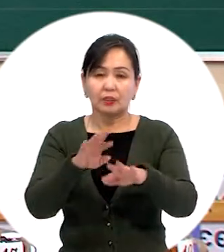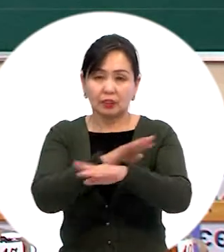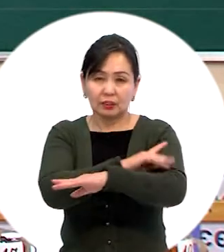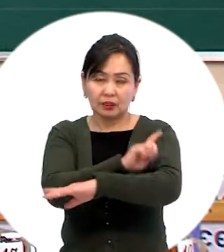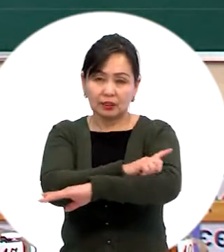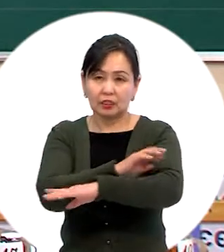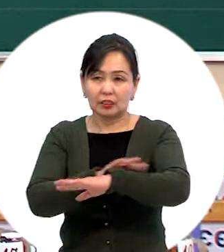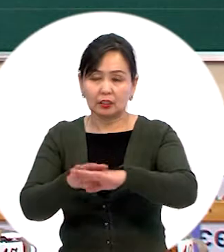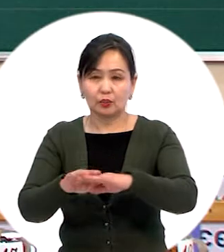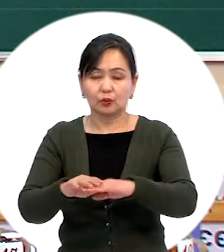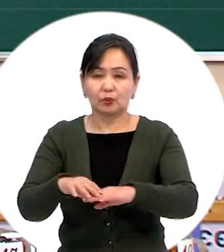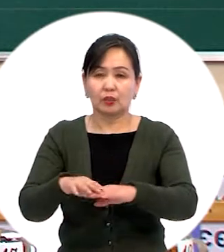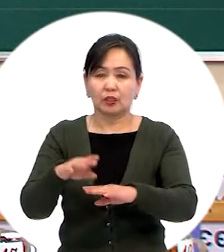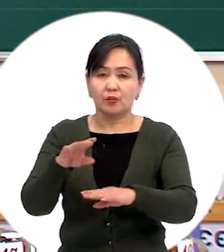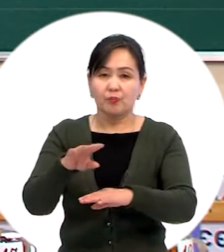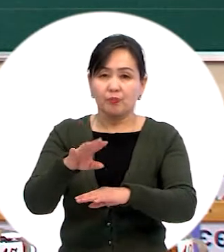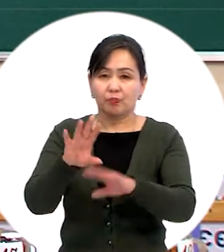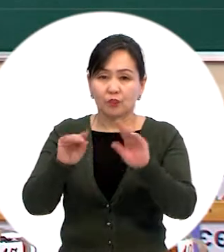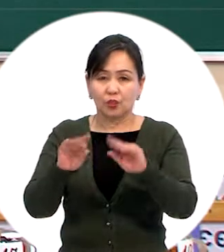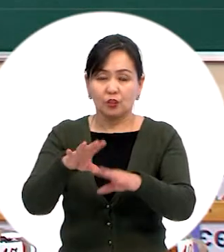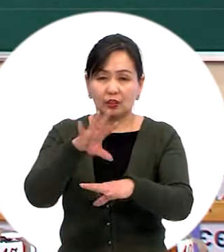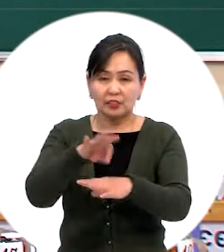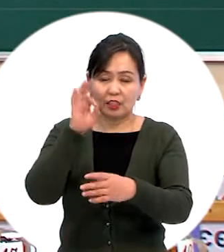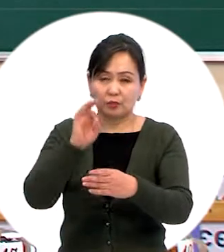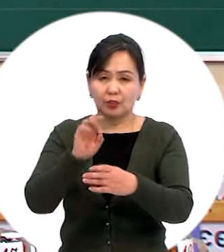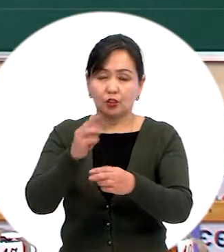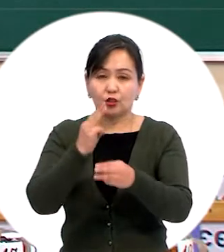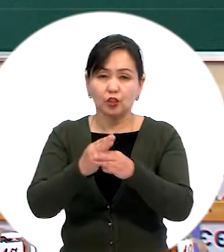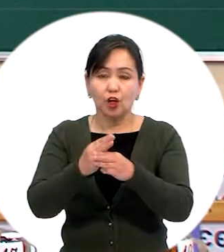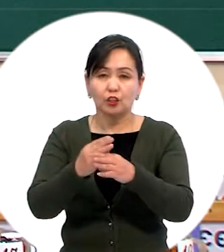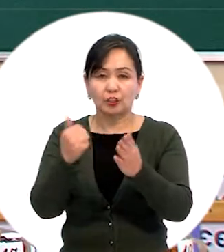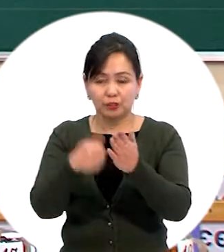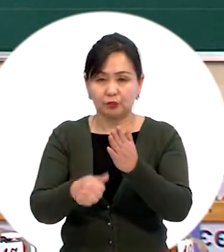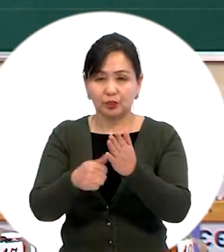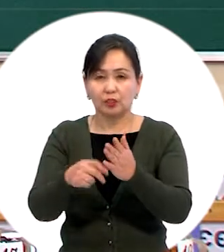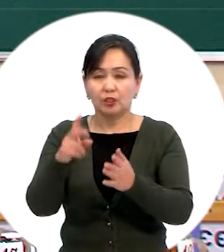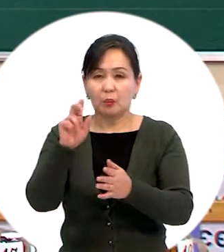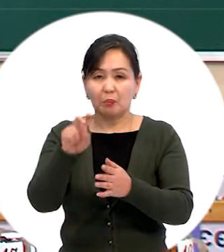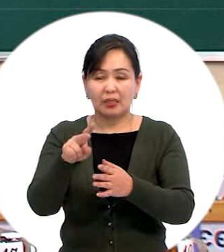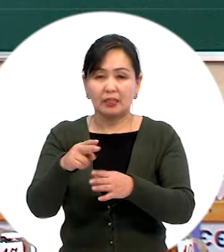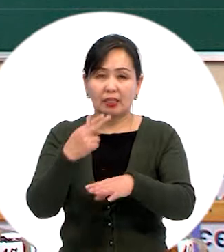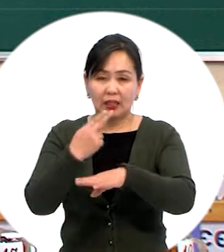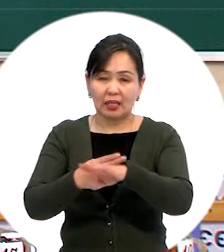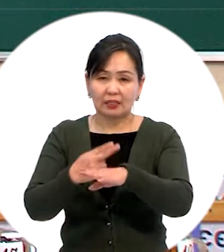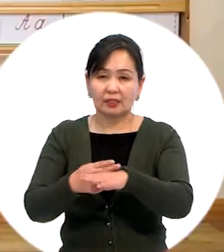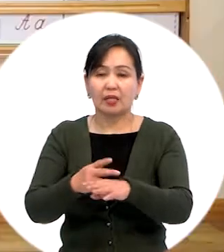хэрэглэгтүүнээ, гарын нойтон салбитга, мөн тооны дэвтэр үзэг харандаага бэлдээрээ.